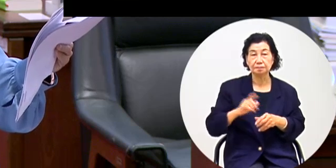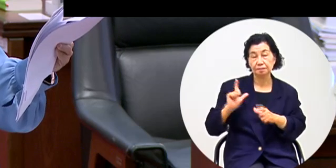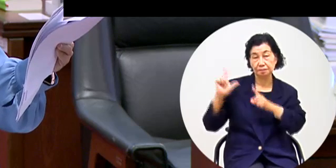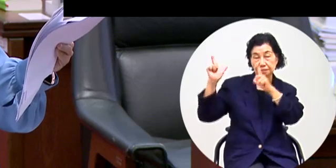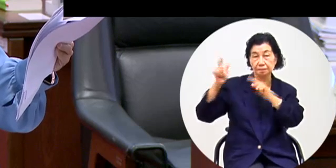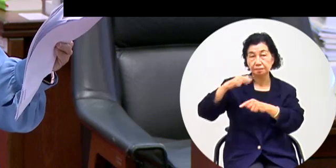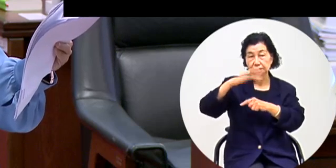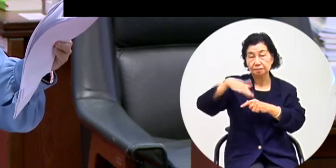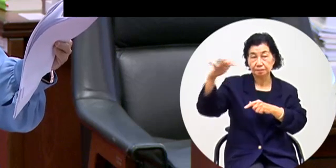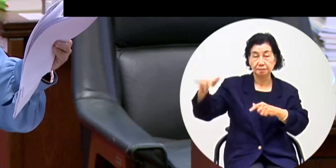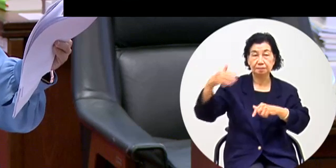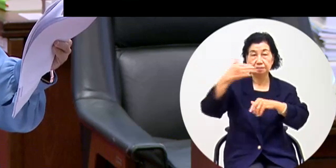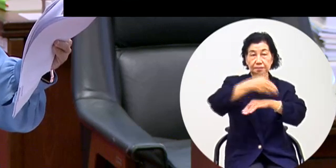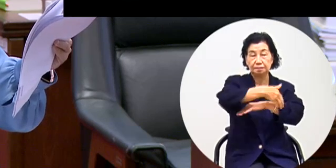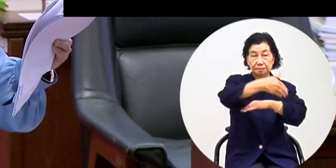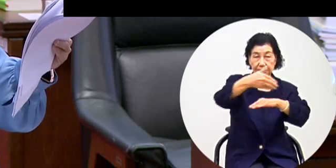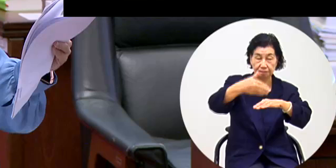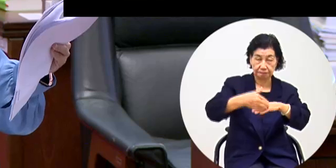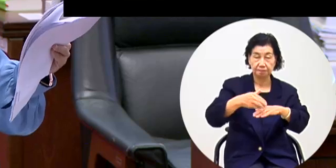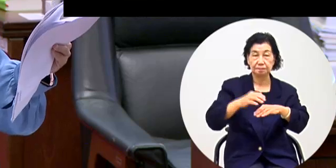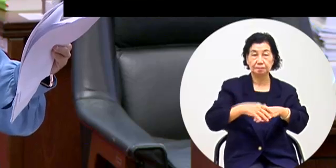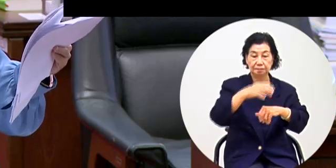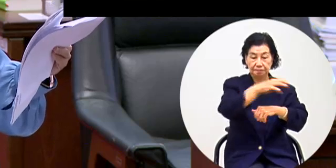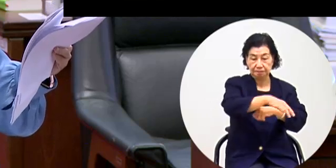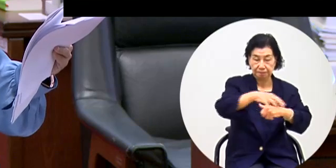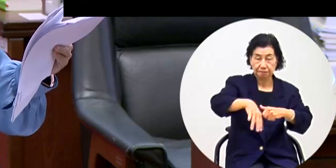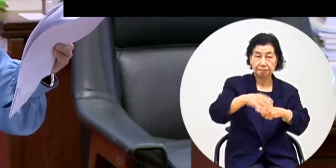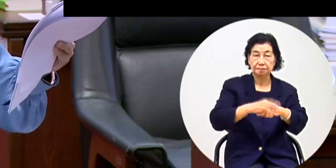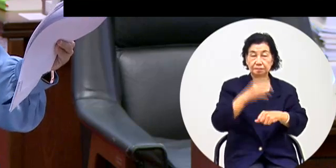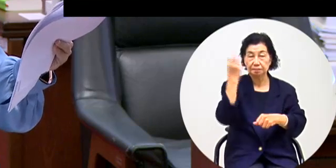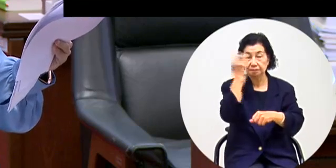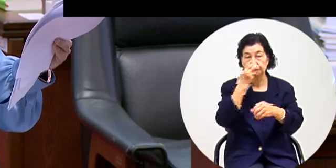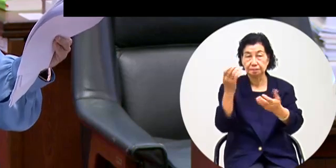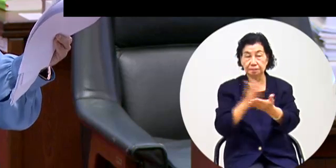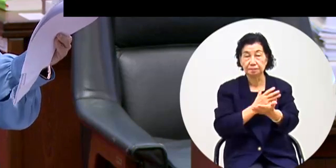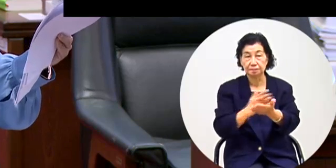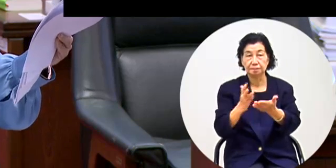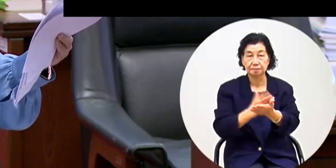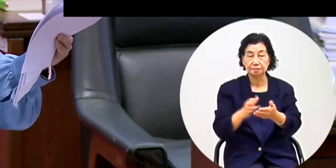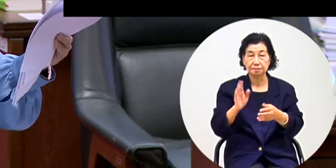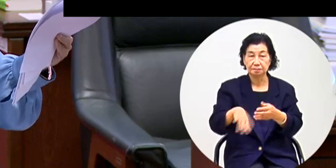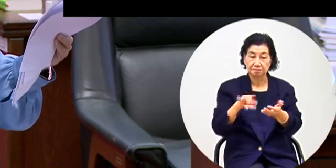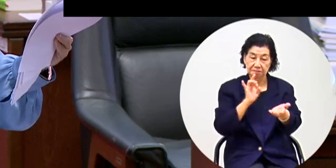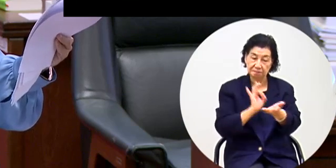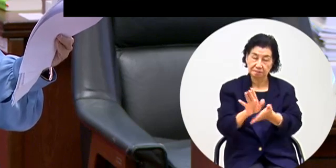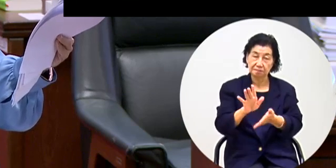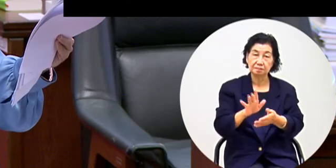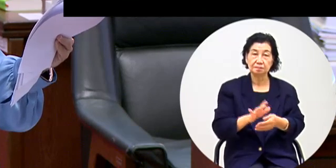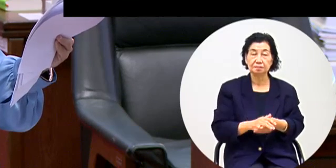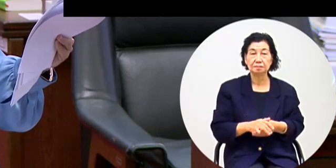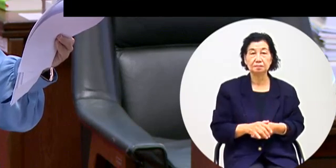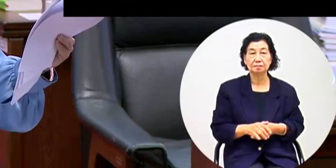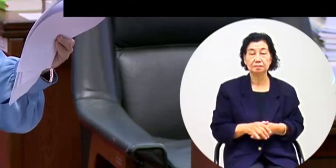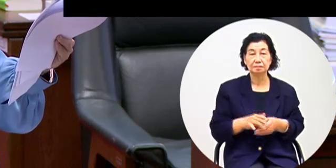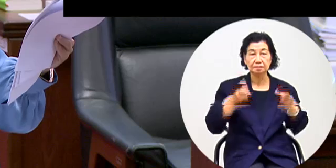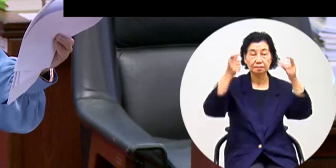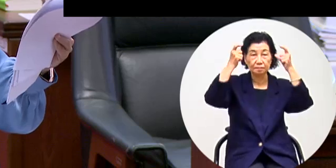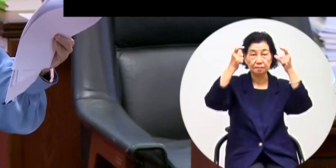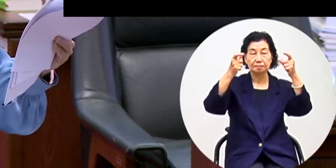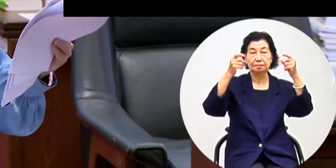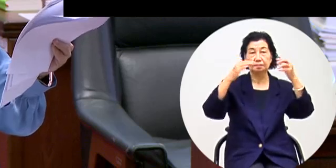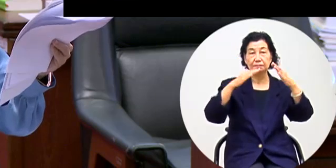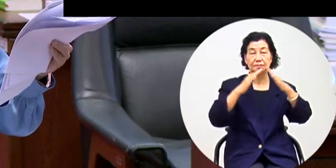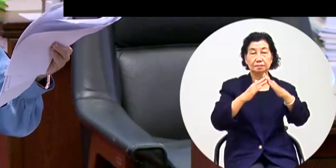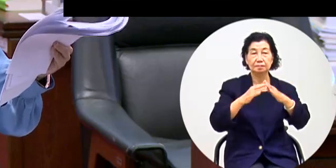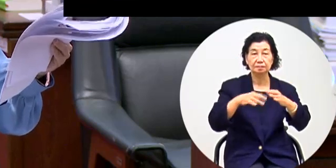它把固化处理的这个部分把它删除掉了。但是呢，在高雄市的这个内门区的这个即将